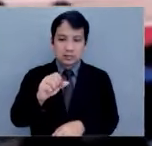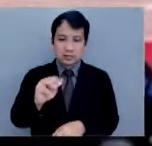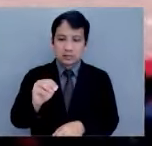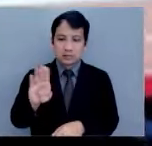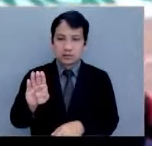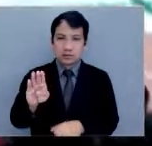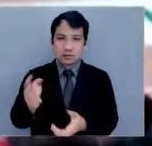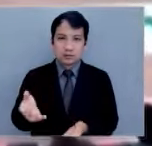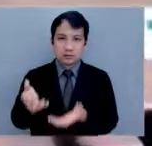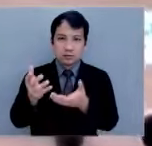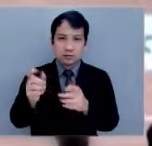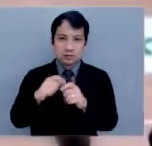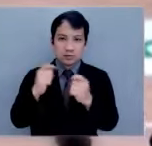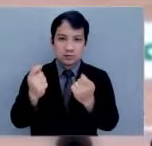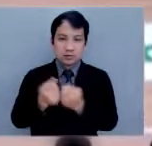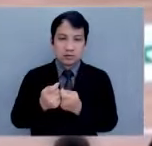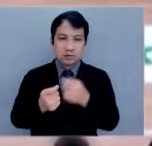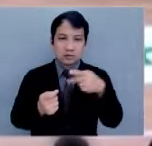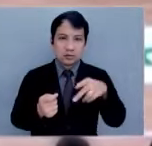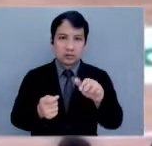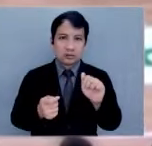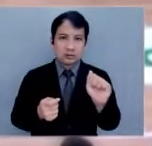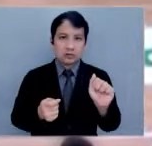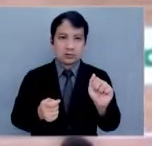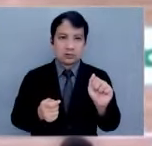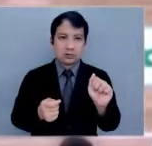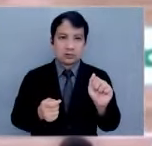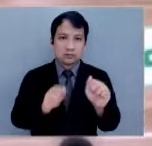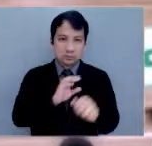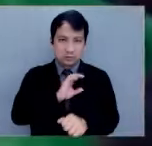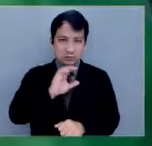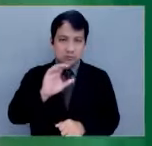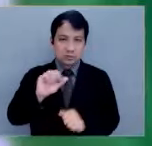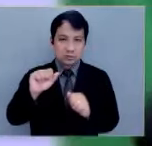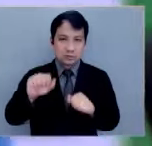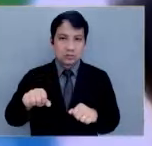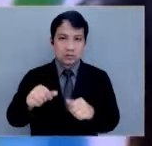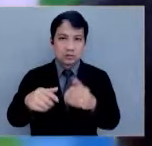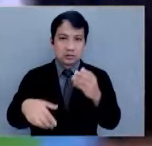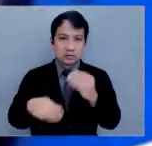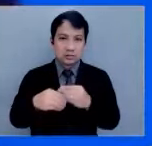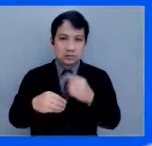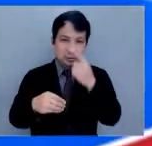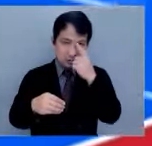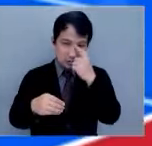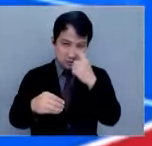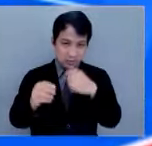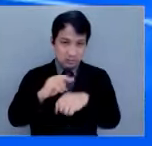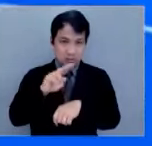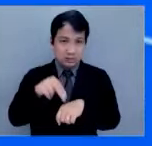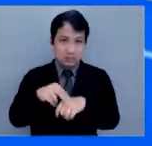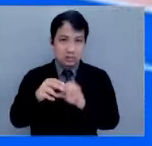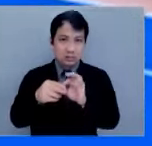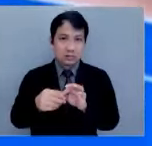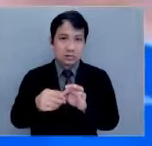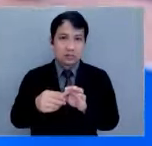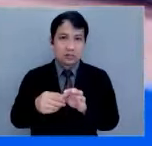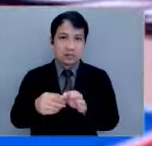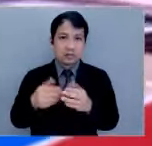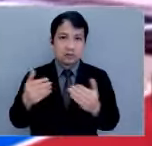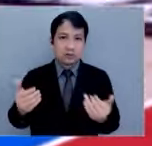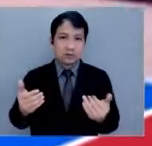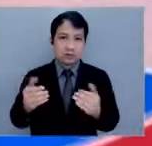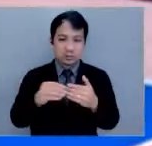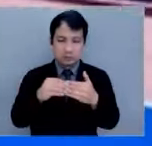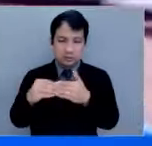ang kupunan sa PBA Commissioner's Cup title. Siguradong malaking addition ang import sa pool of naturalized players ng programa na pinapangunahan pa